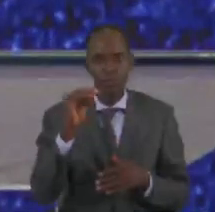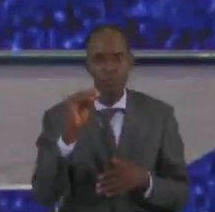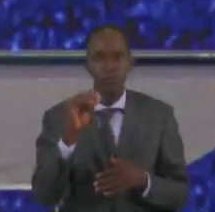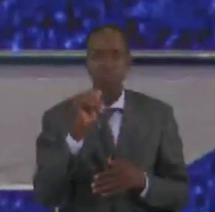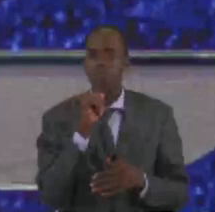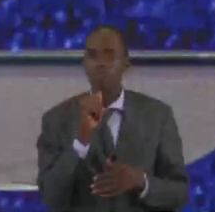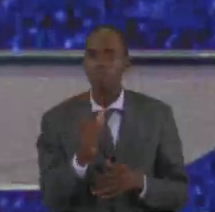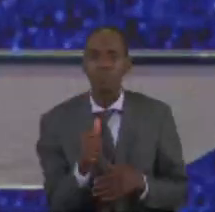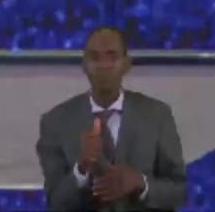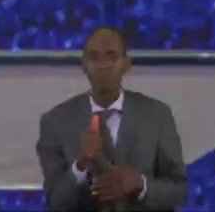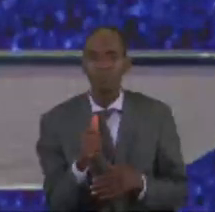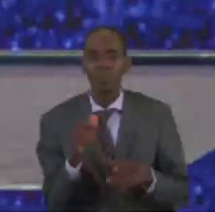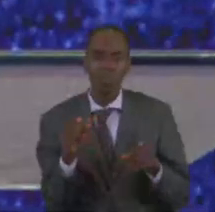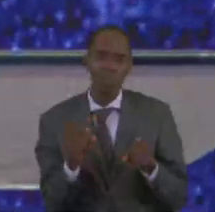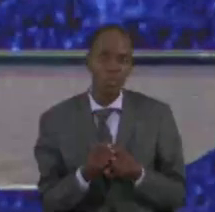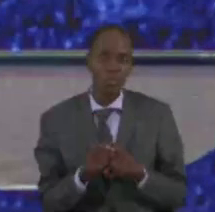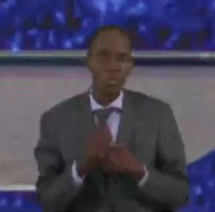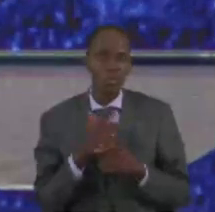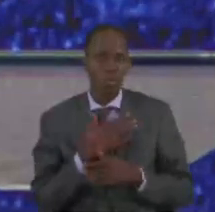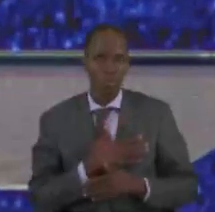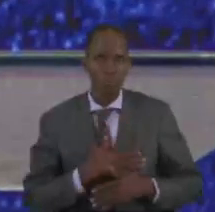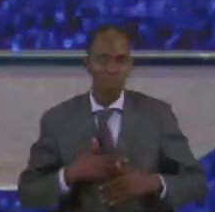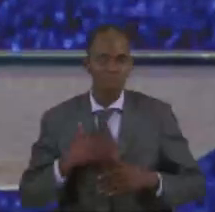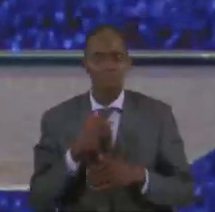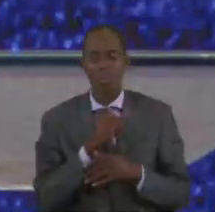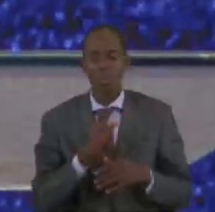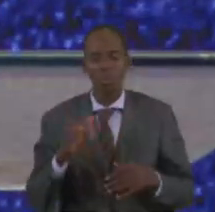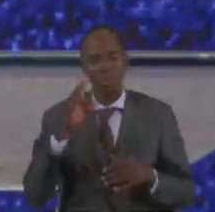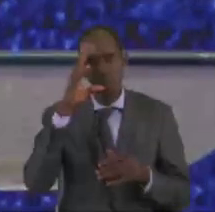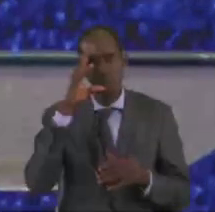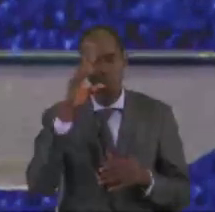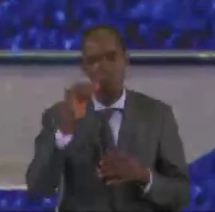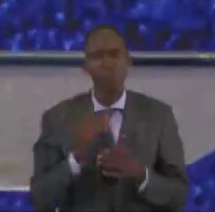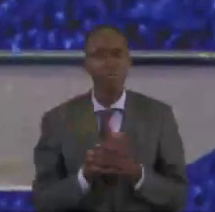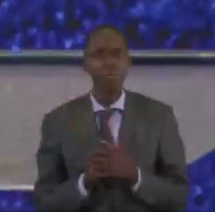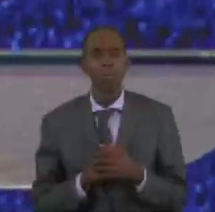hommes, non comme pour plaire à des hommes.